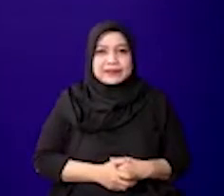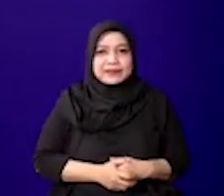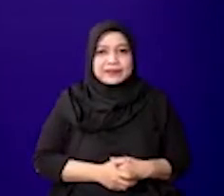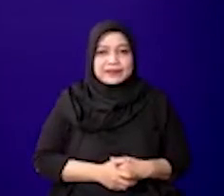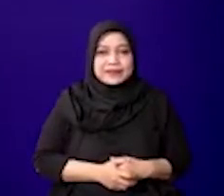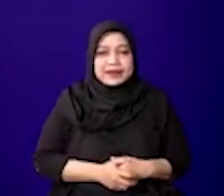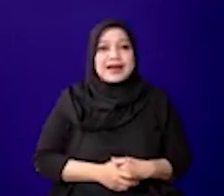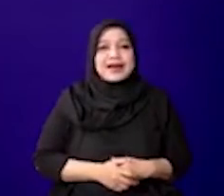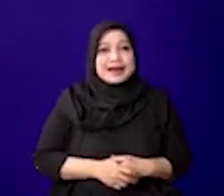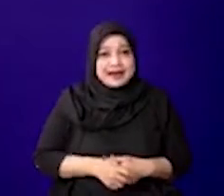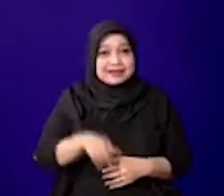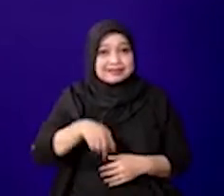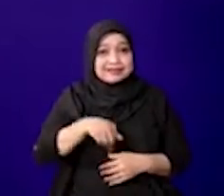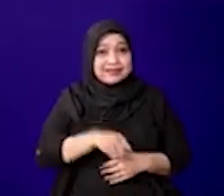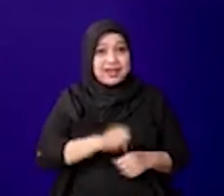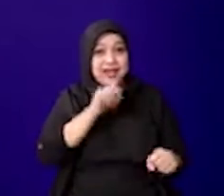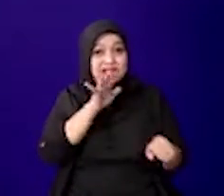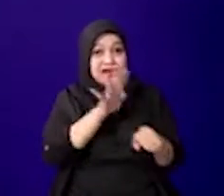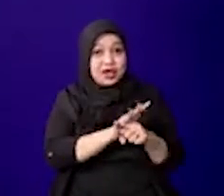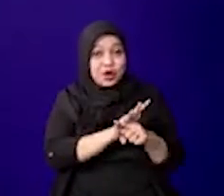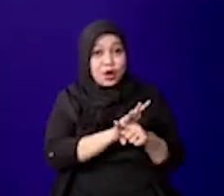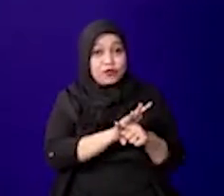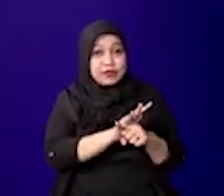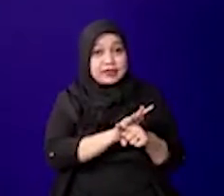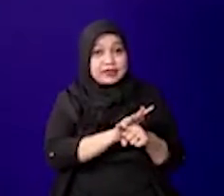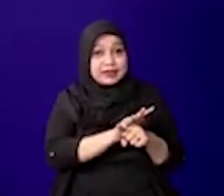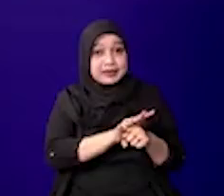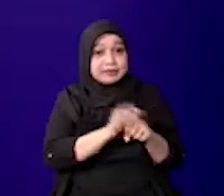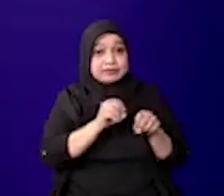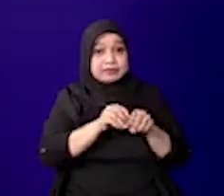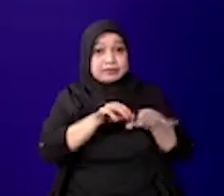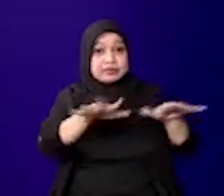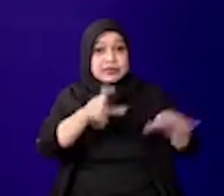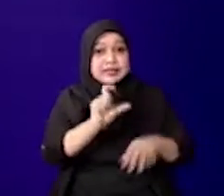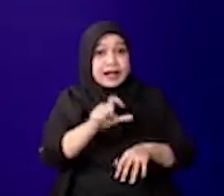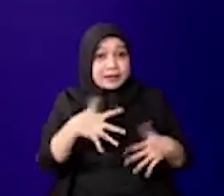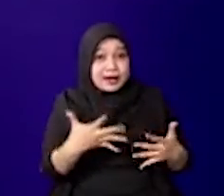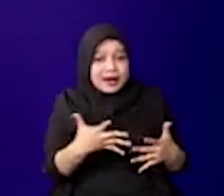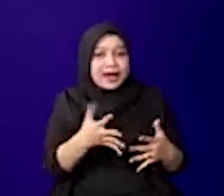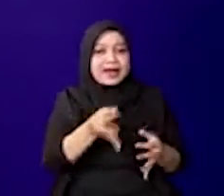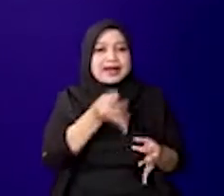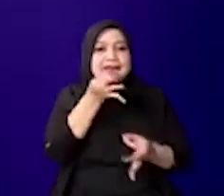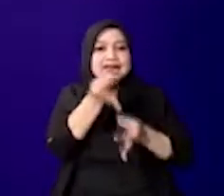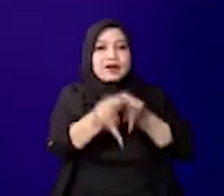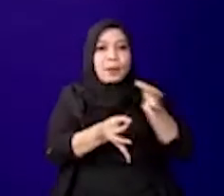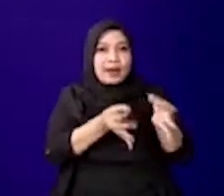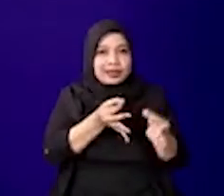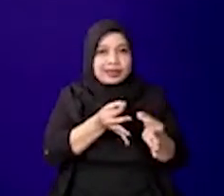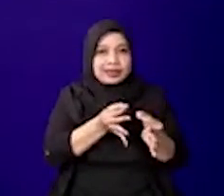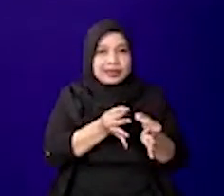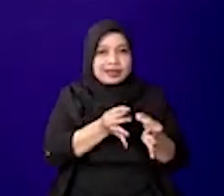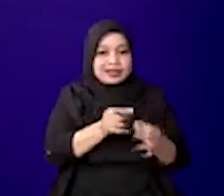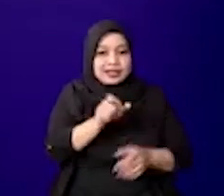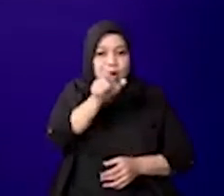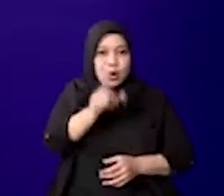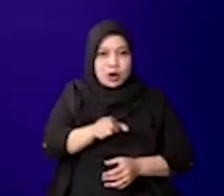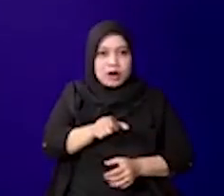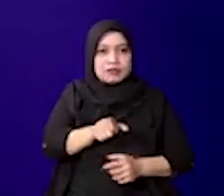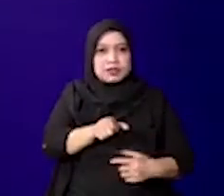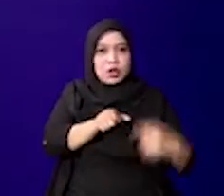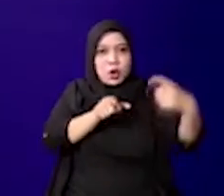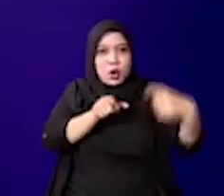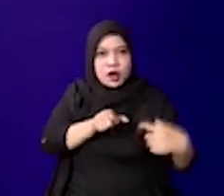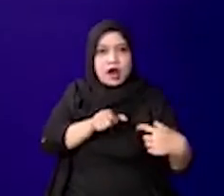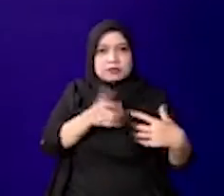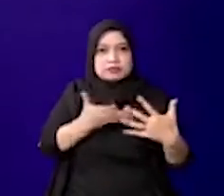adalah e pada cara penularannya cara penularannya melalui doplet infection artinya dari orang ke orang melalui